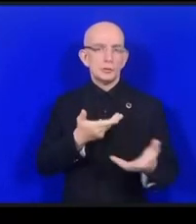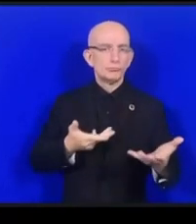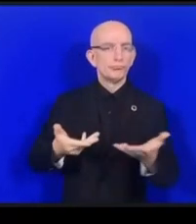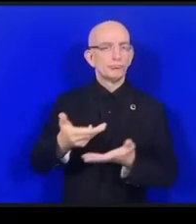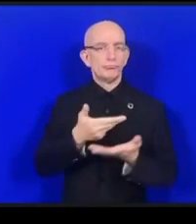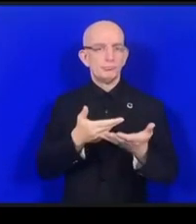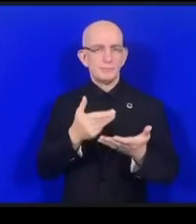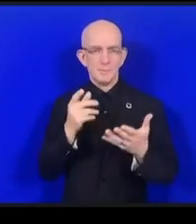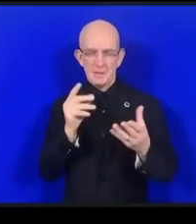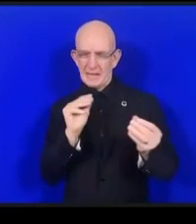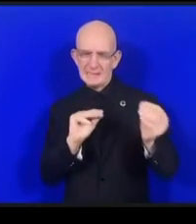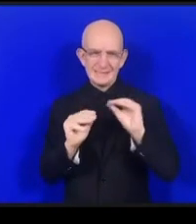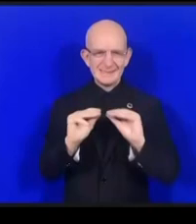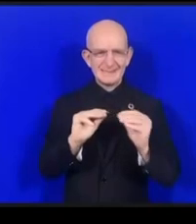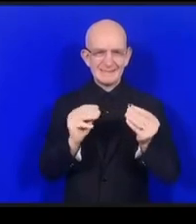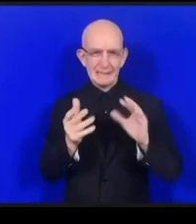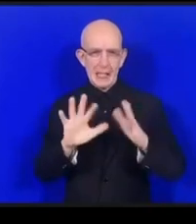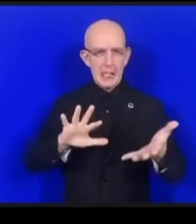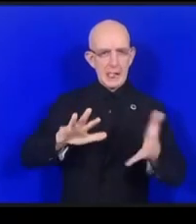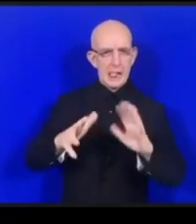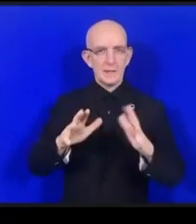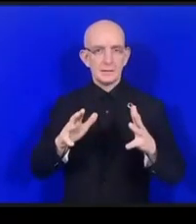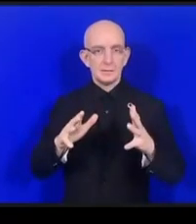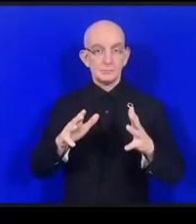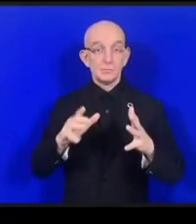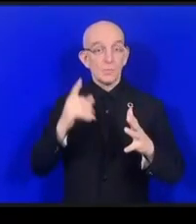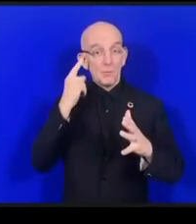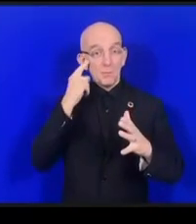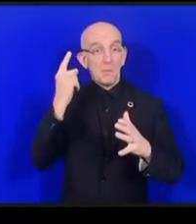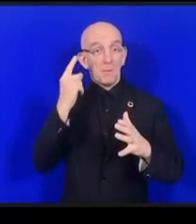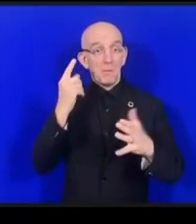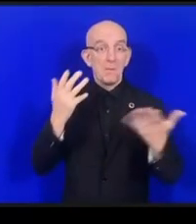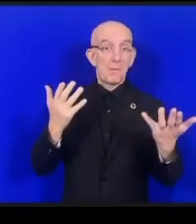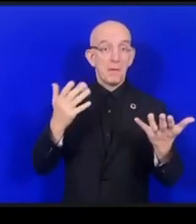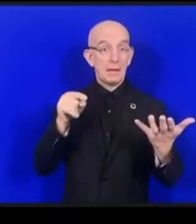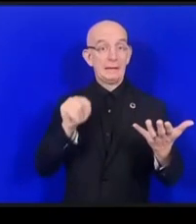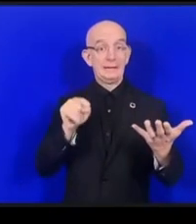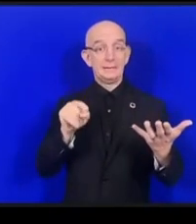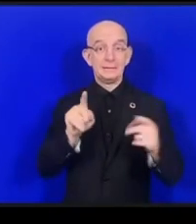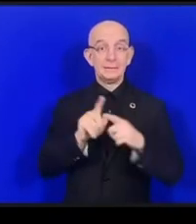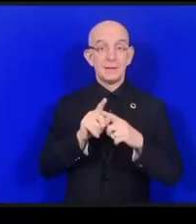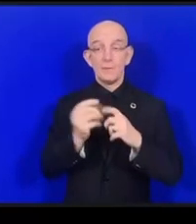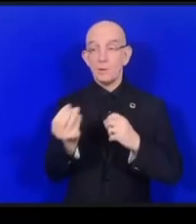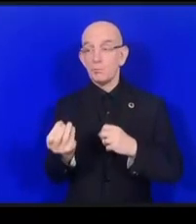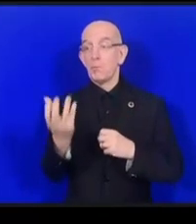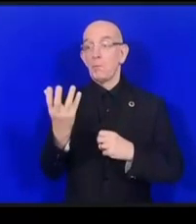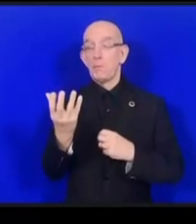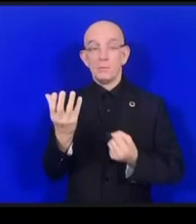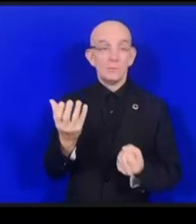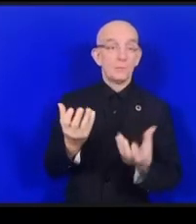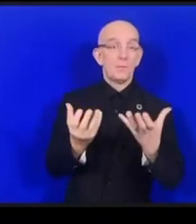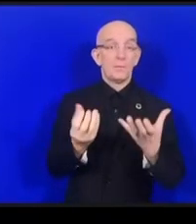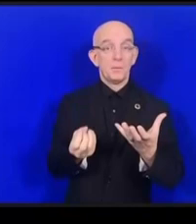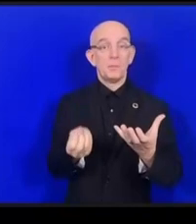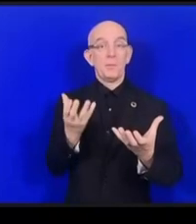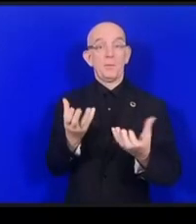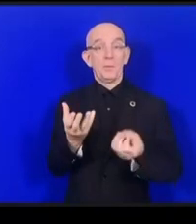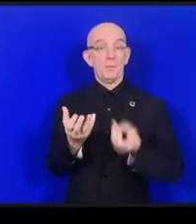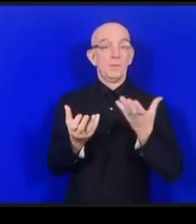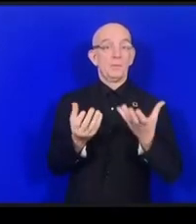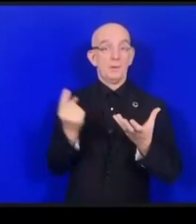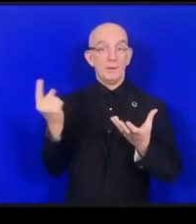затем кто-то вышел с идеей что давайте соберём людей которые занимаются одним и тем же и сделаем коалицию более